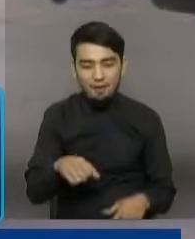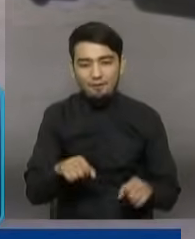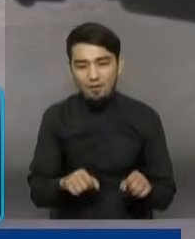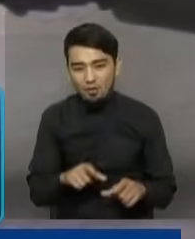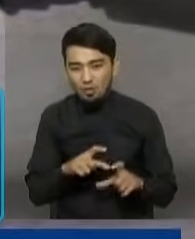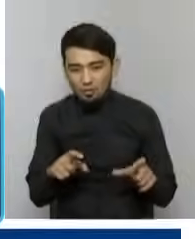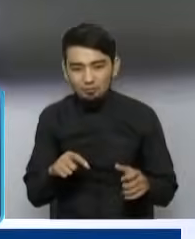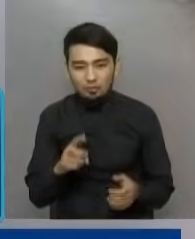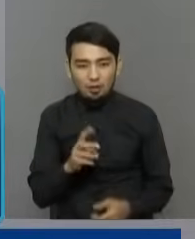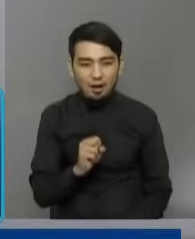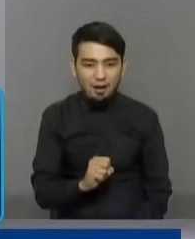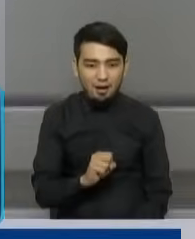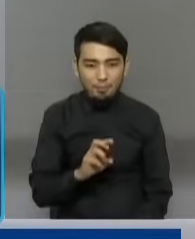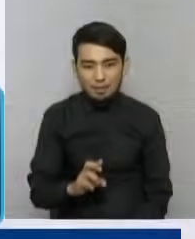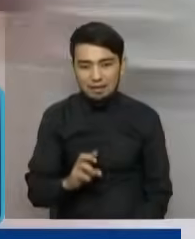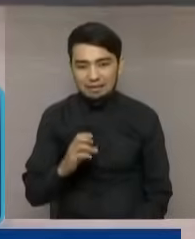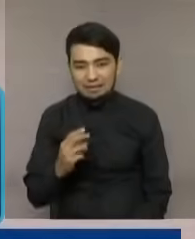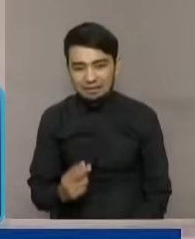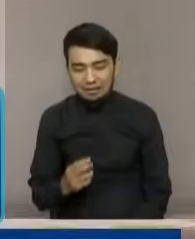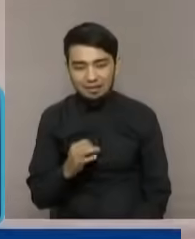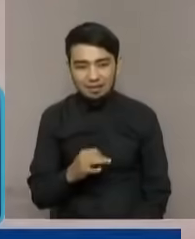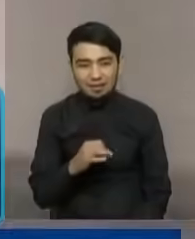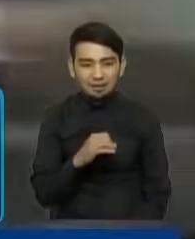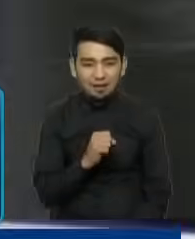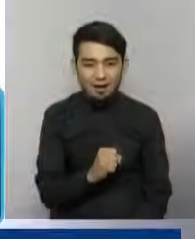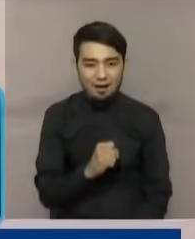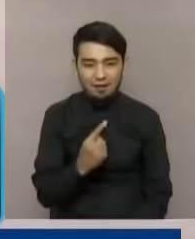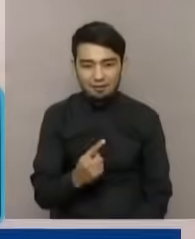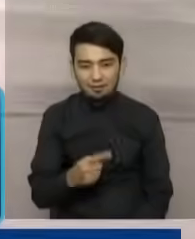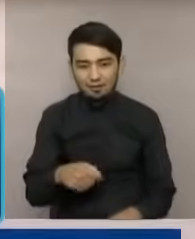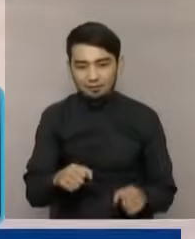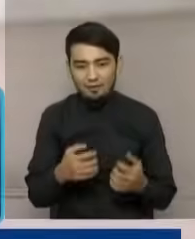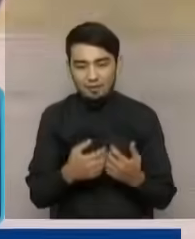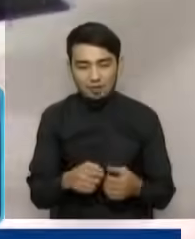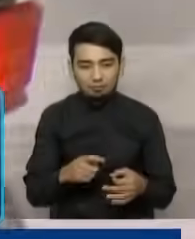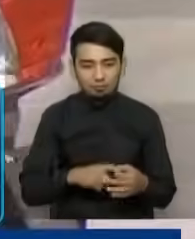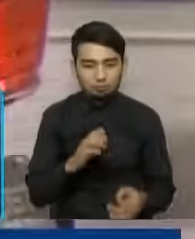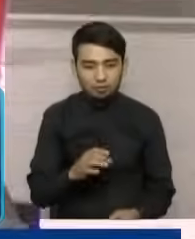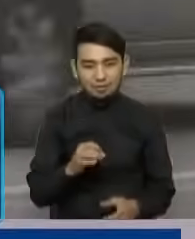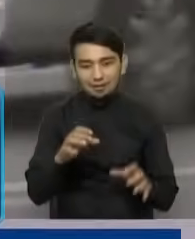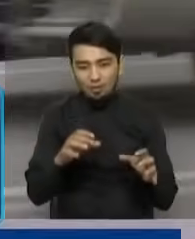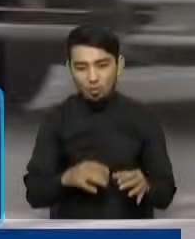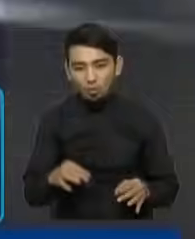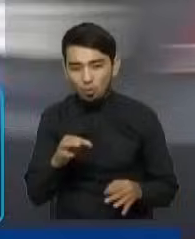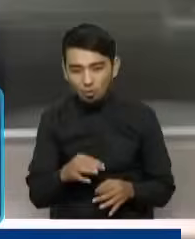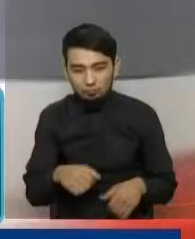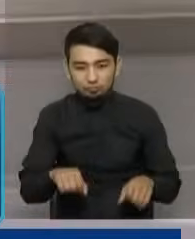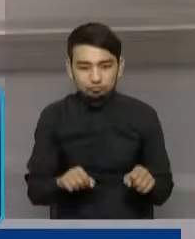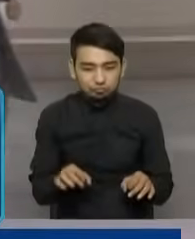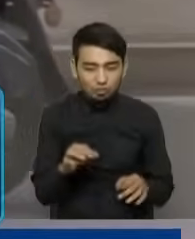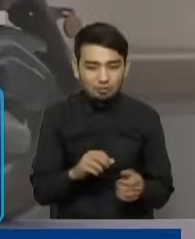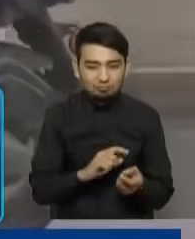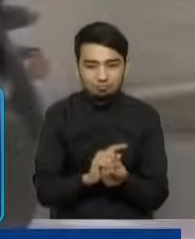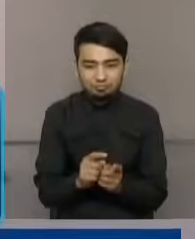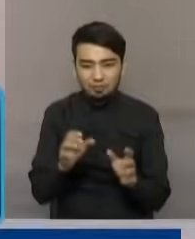имеющим категории А, Б и С, категорию А1 будут присваивать автоматически. Кроме закона о мопедах, подписаны соответствующие поправки